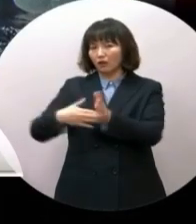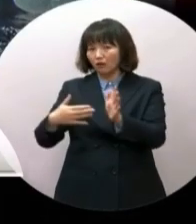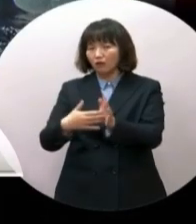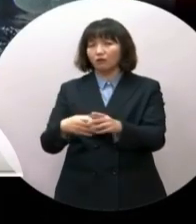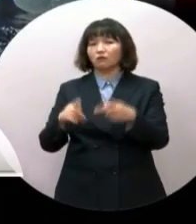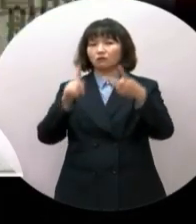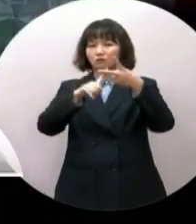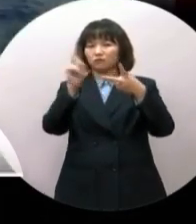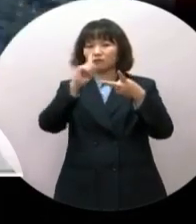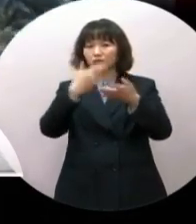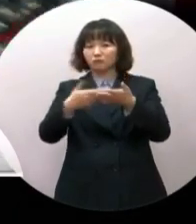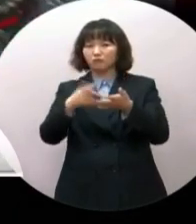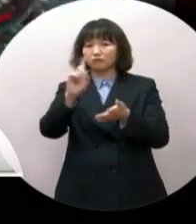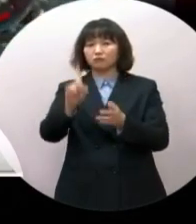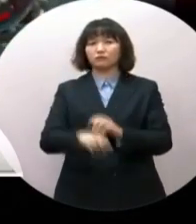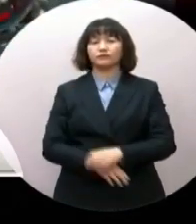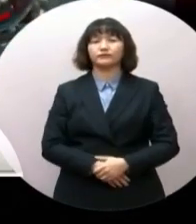一下